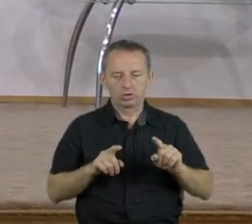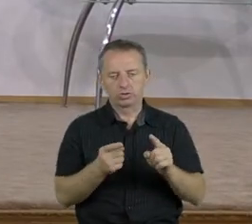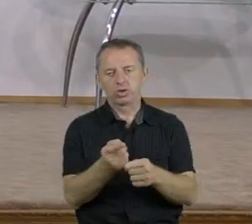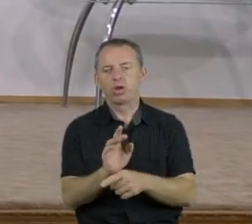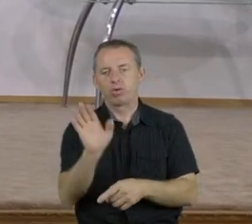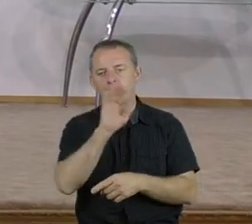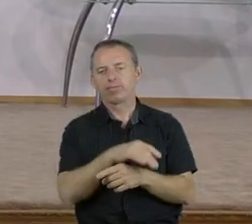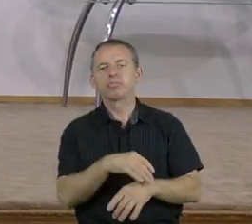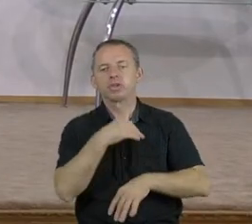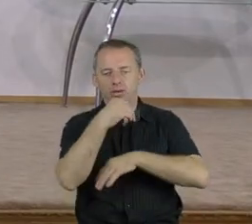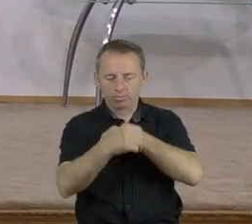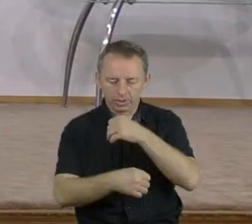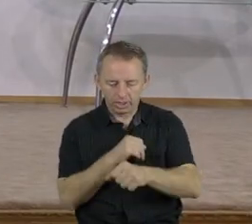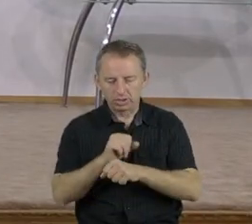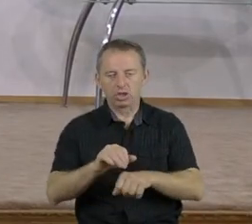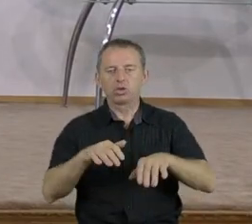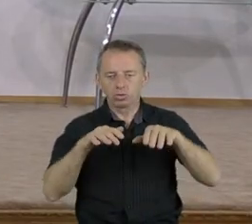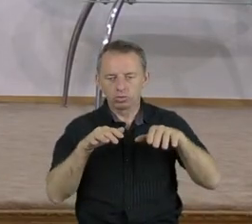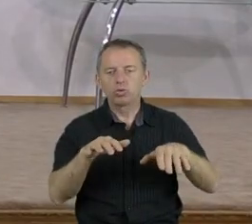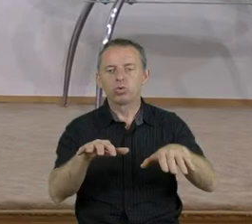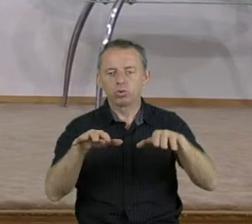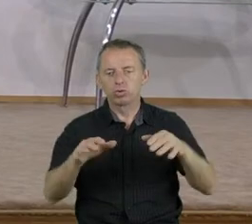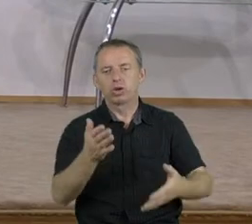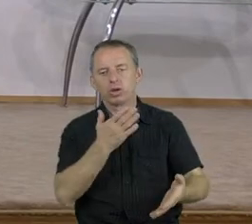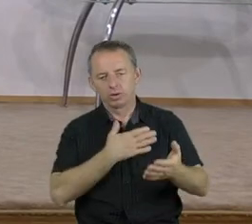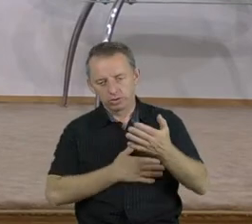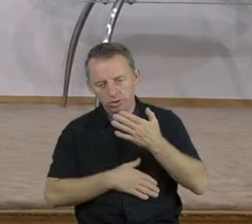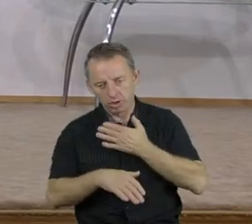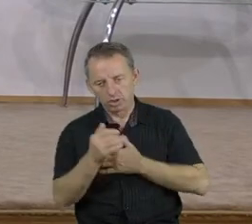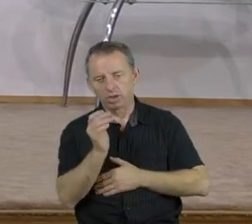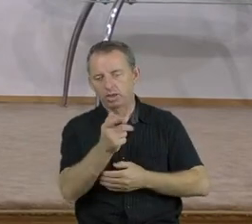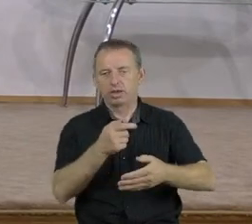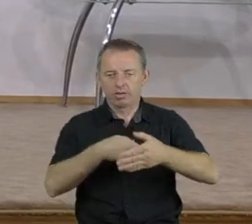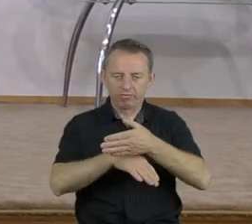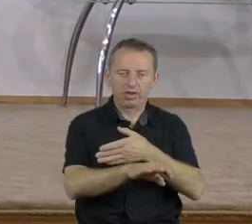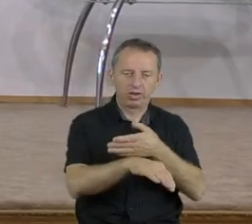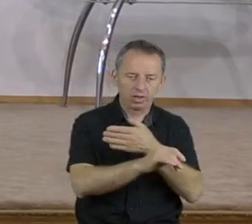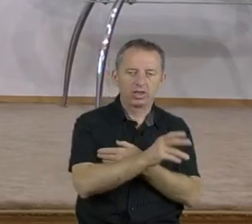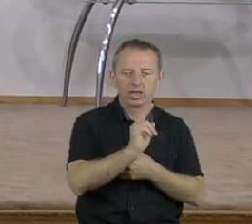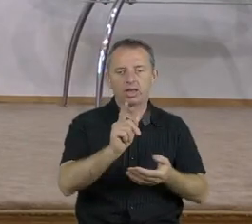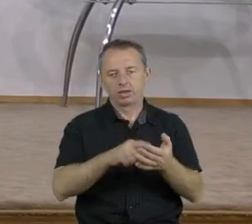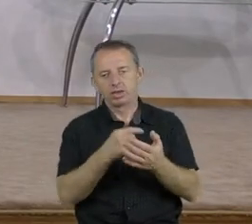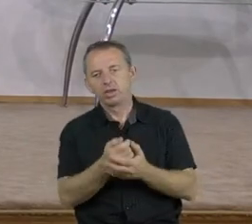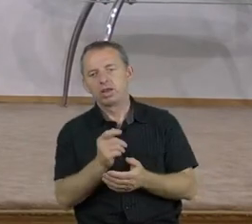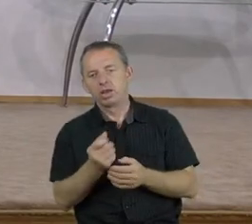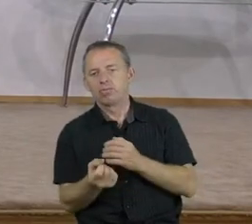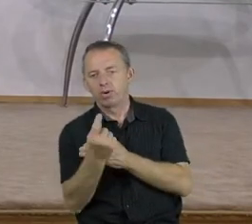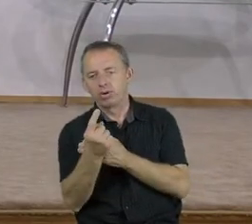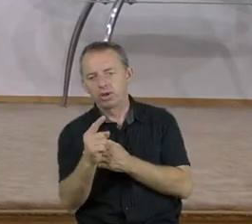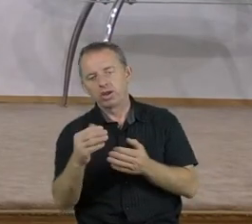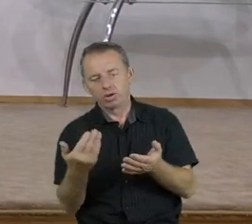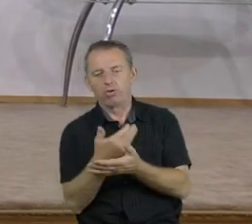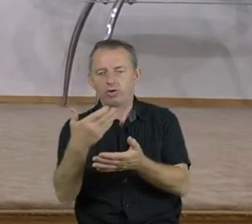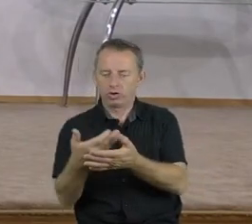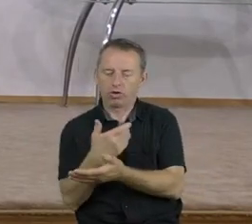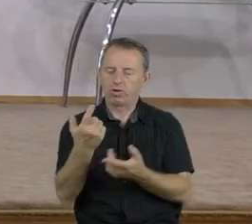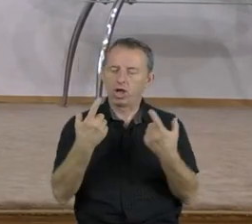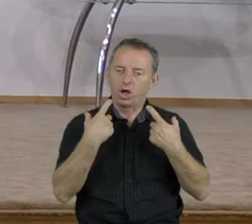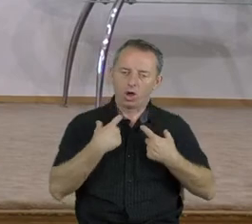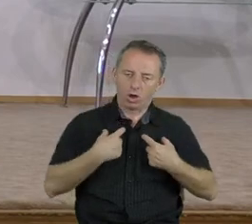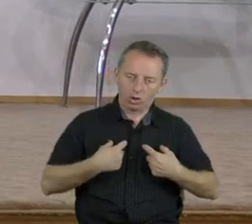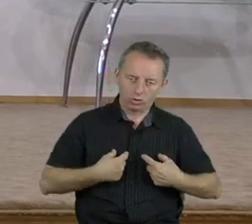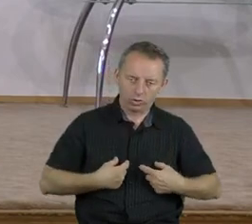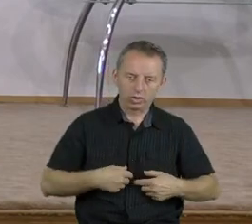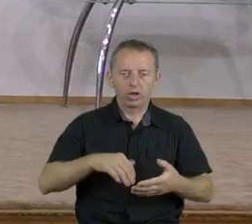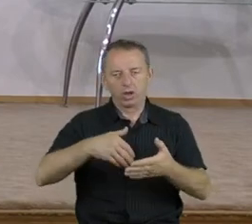bo pracy jest naprawdę dużo i cieszę się, że za każdym wyjściem, za każdym razem pojawia się coraz więcej osób i